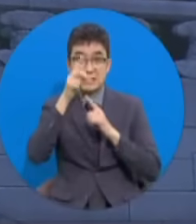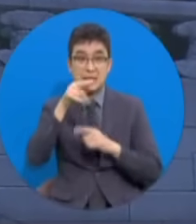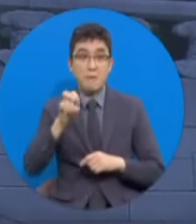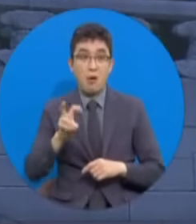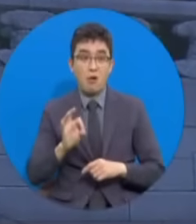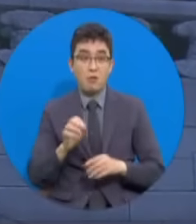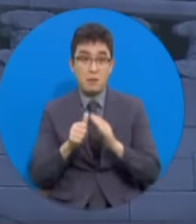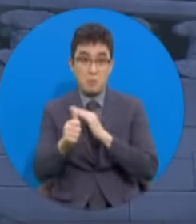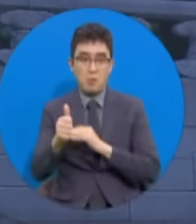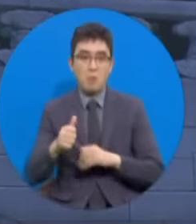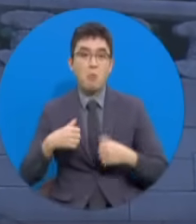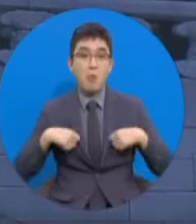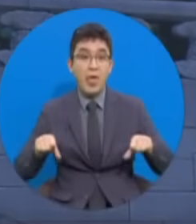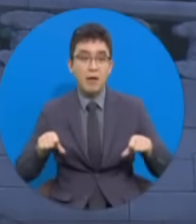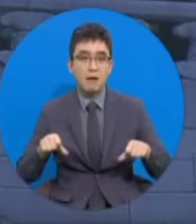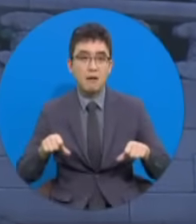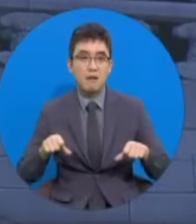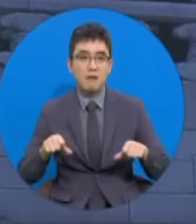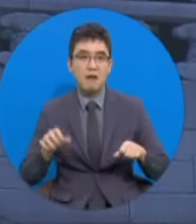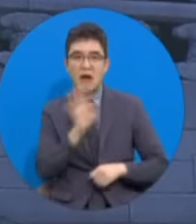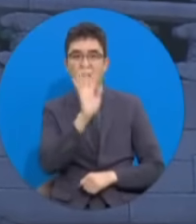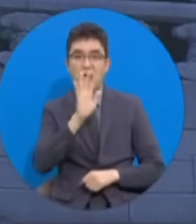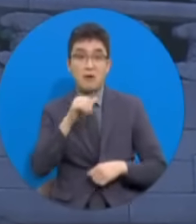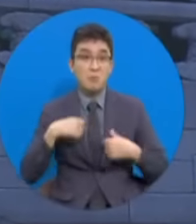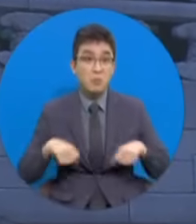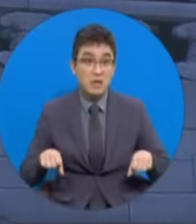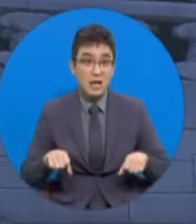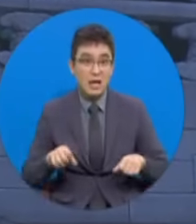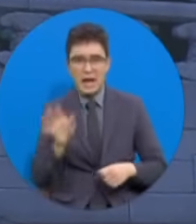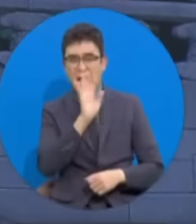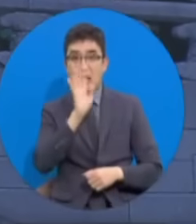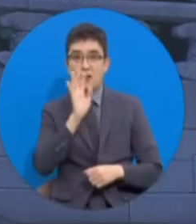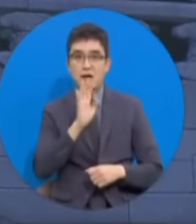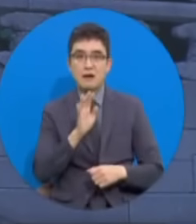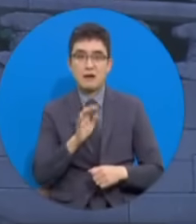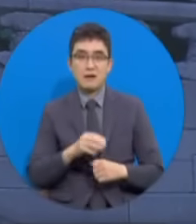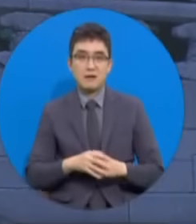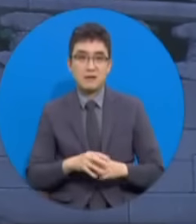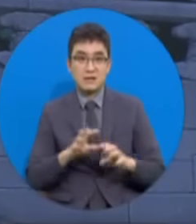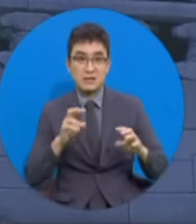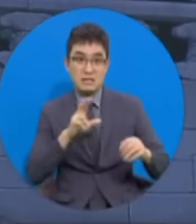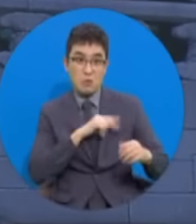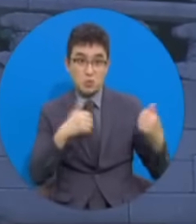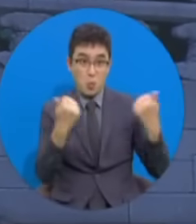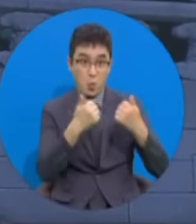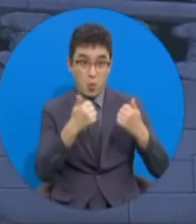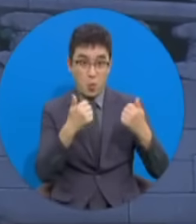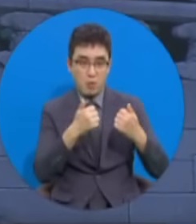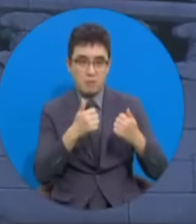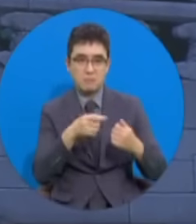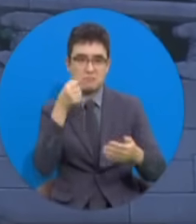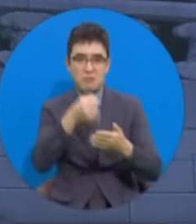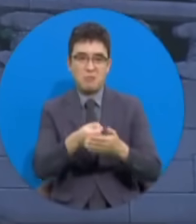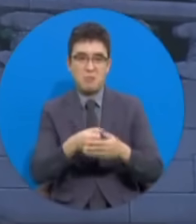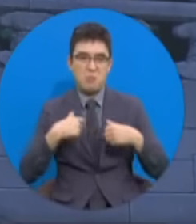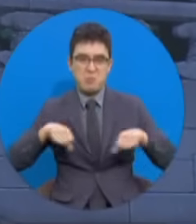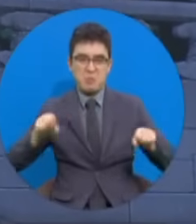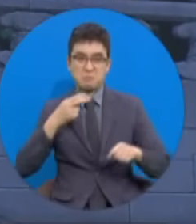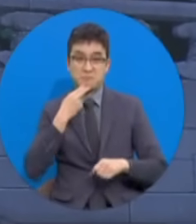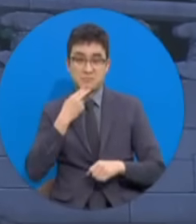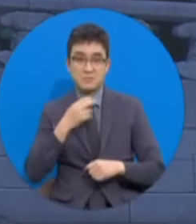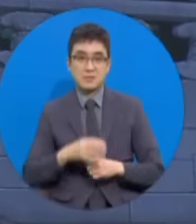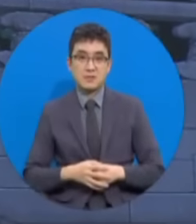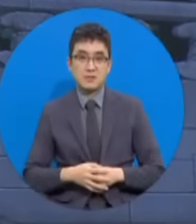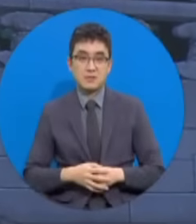안 하겠다 했죠. 의총에서 포기 안 하는 걸로 정리가 된 것 같아요. 그제 민주당의 김은경 혁신위원장은